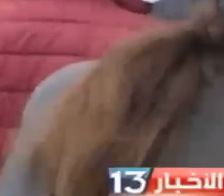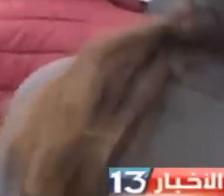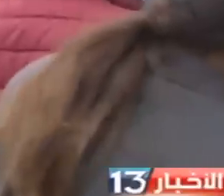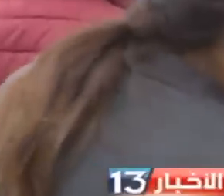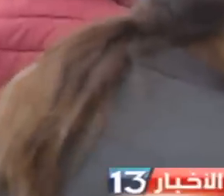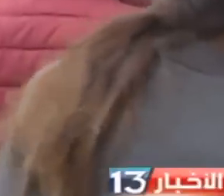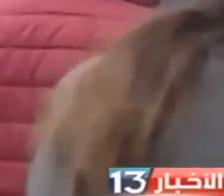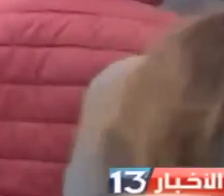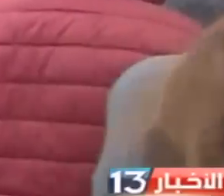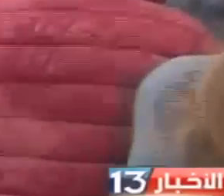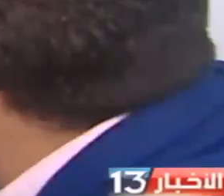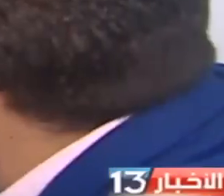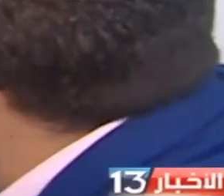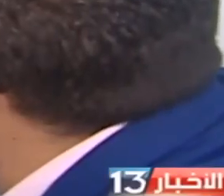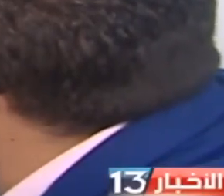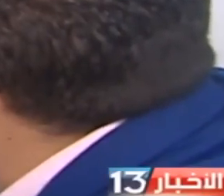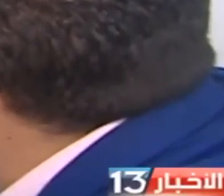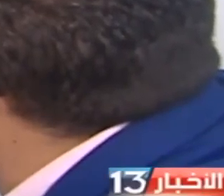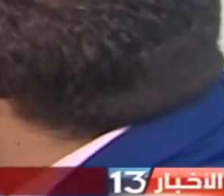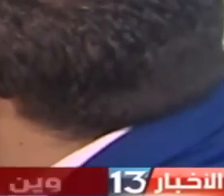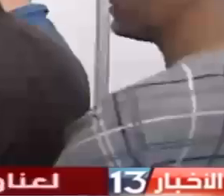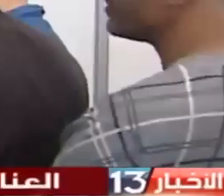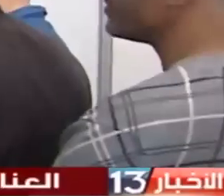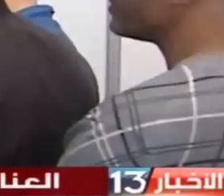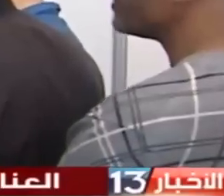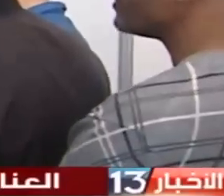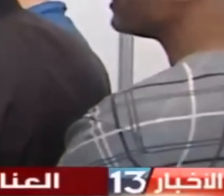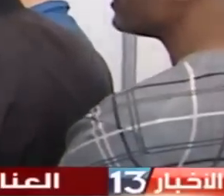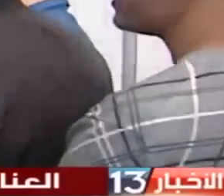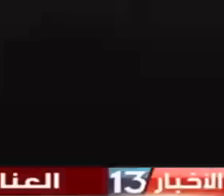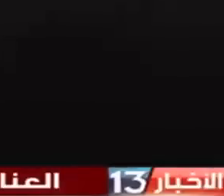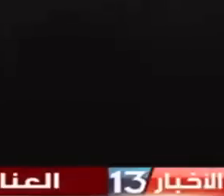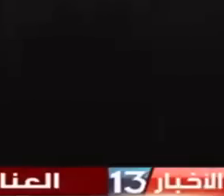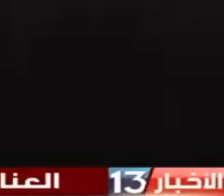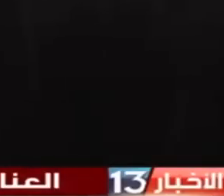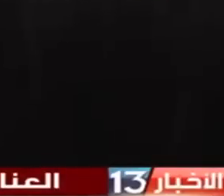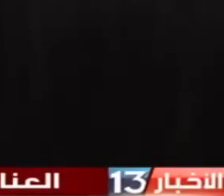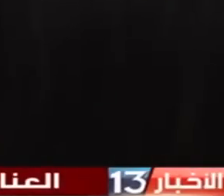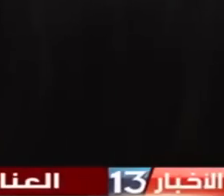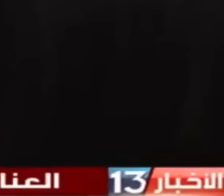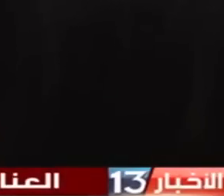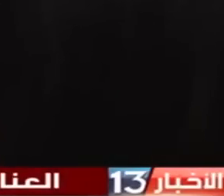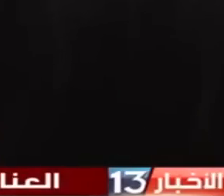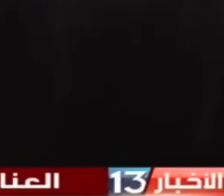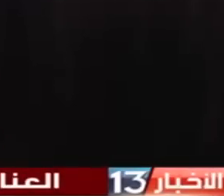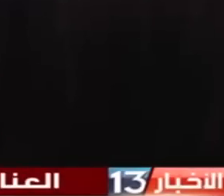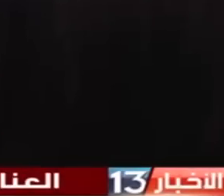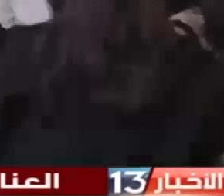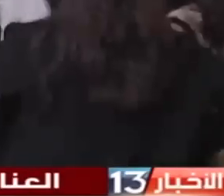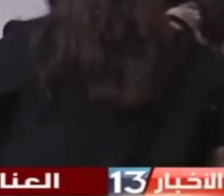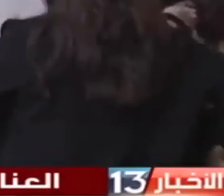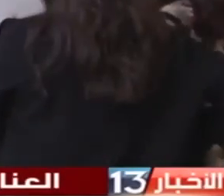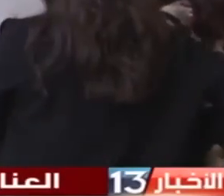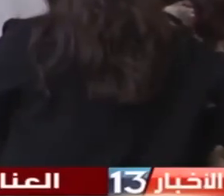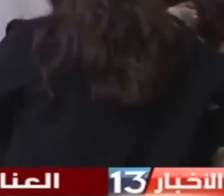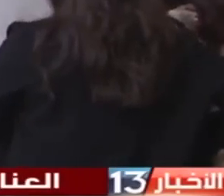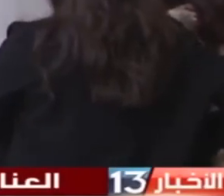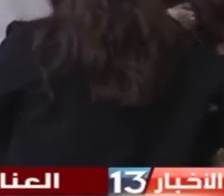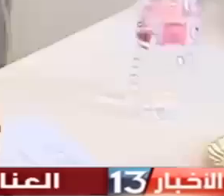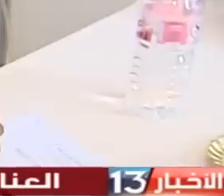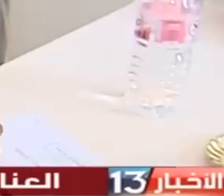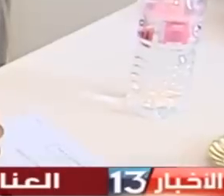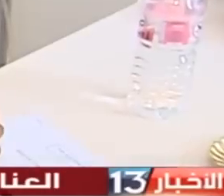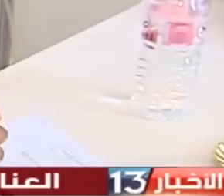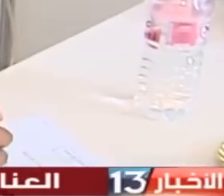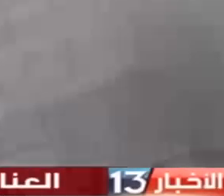في يوم التشغيل ودفع المبادره الخاصه بالمرحله تسعه عشره مؤسسه الفلسطينيه تقدم ستمائه عرض شامل طال بين